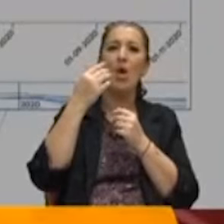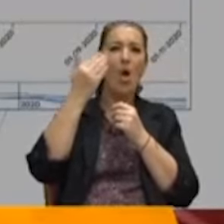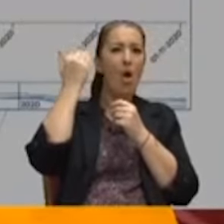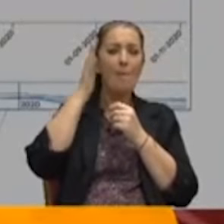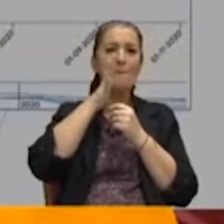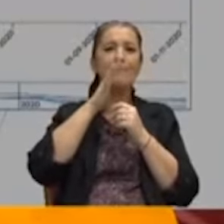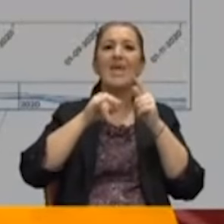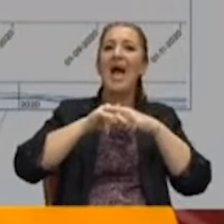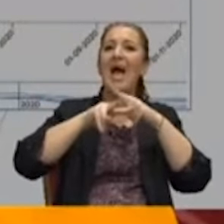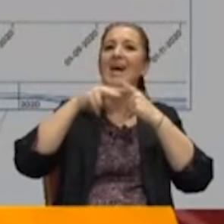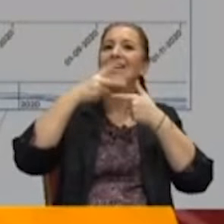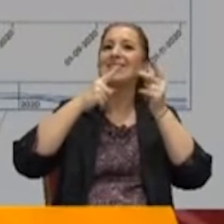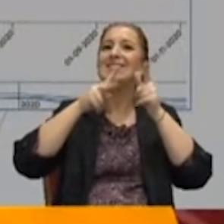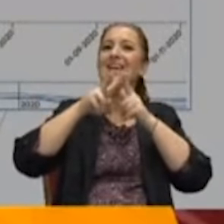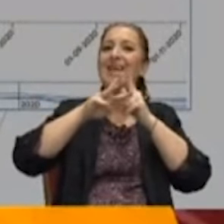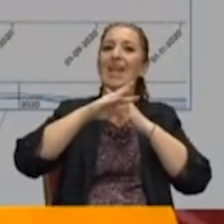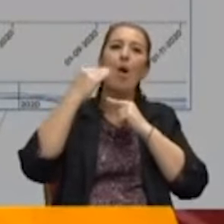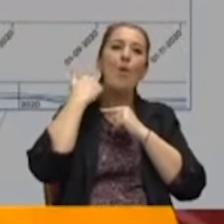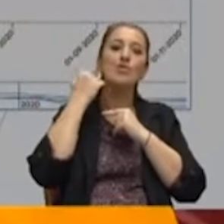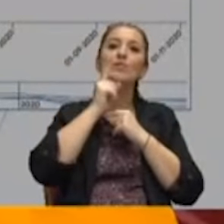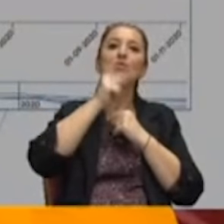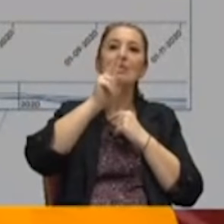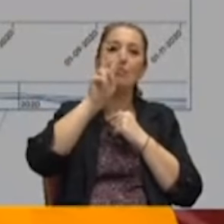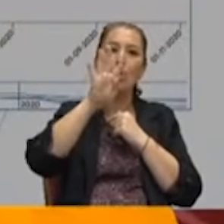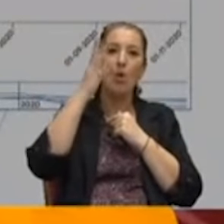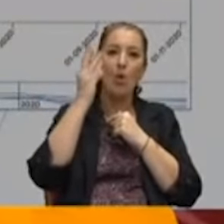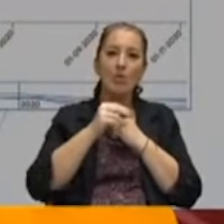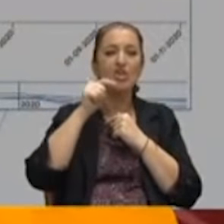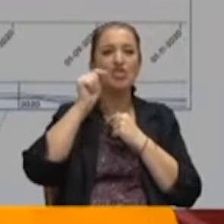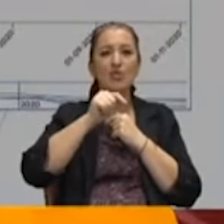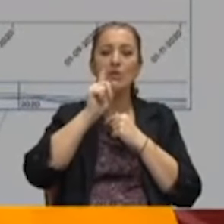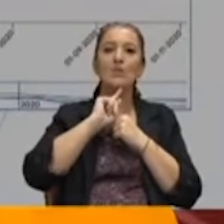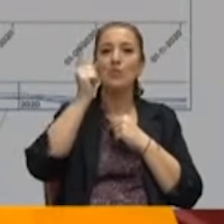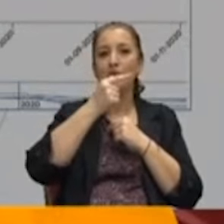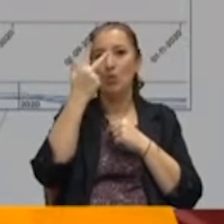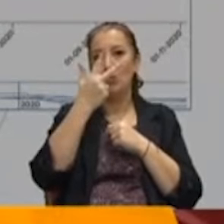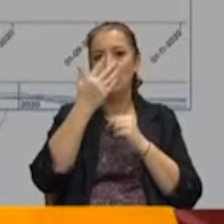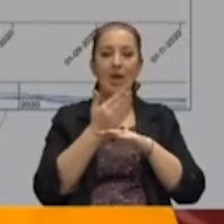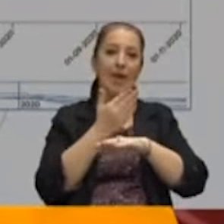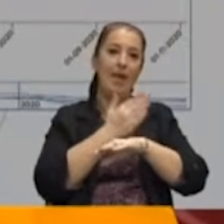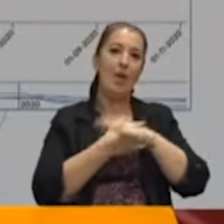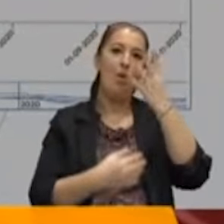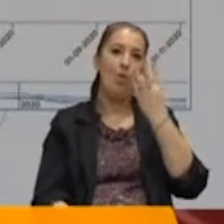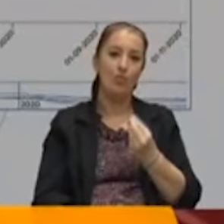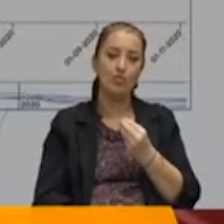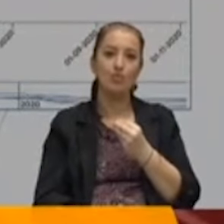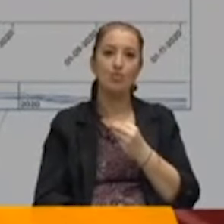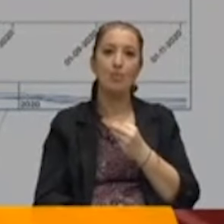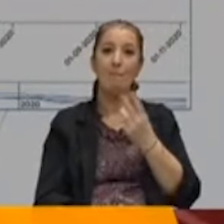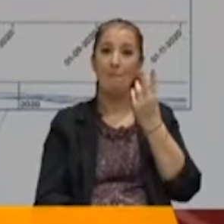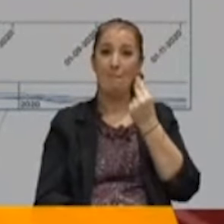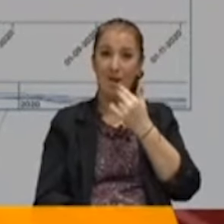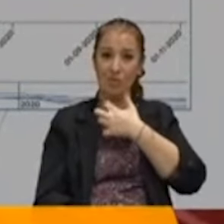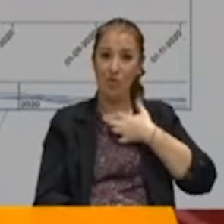borçlarının ortalama %24'ünü taşırken bu oran %3'ler seviyesine gerilemiştir. Paramıza güvenip